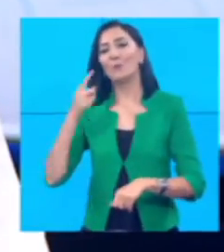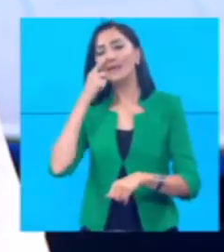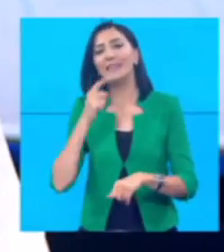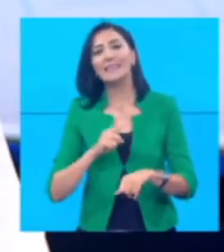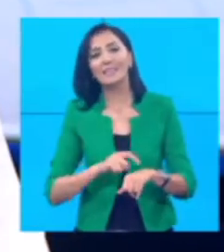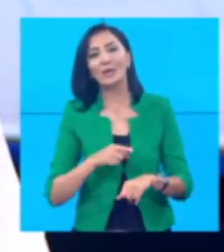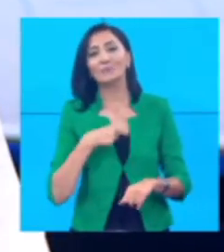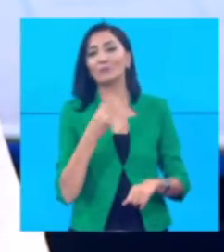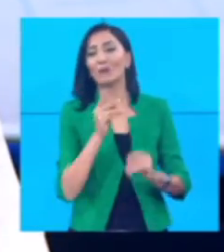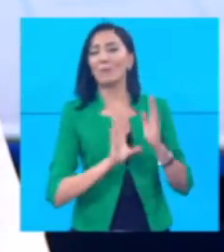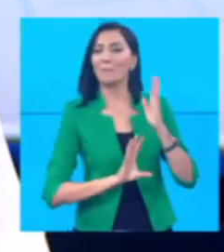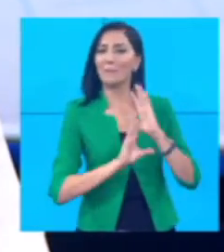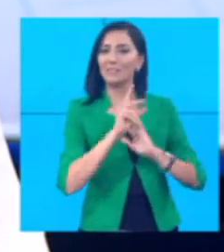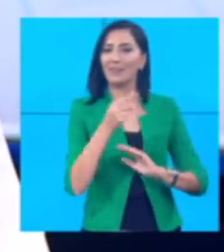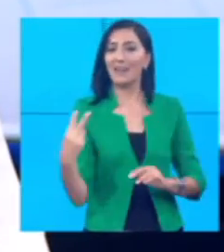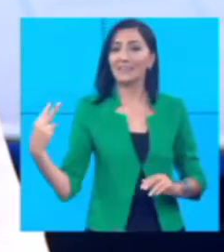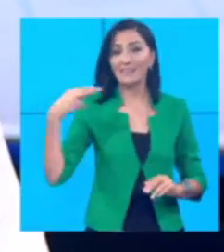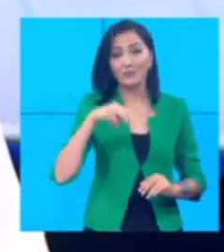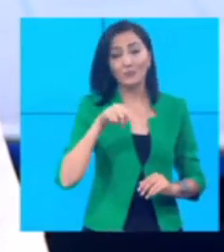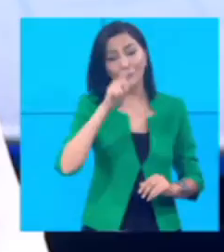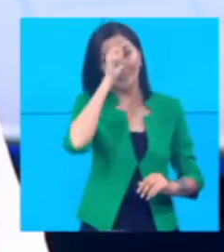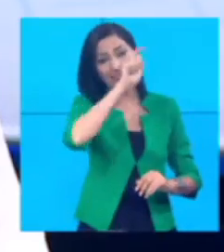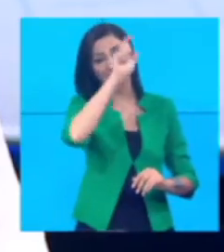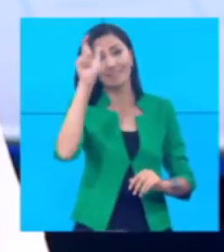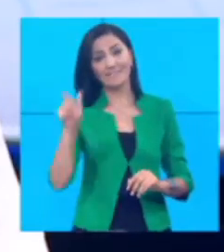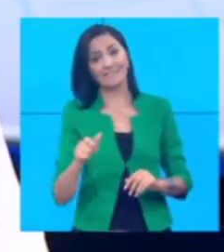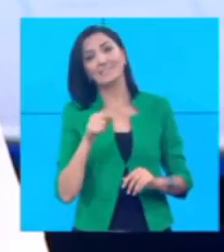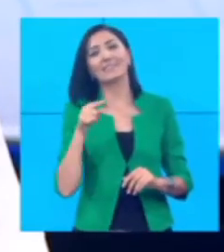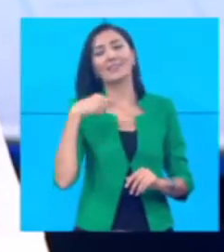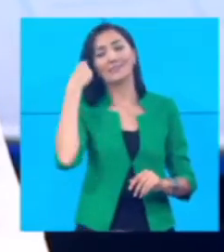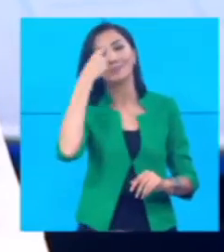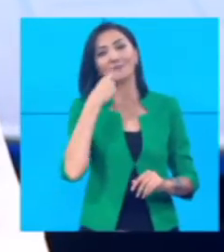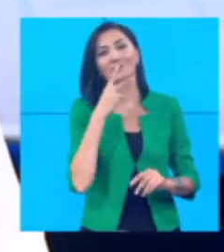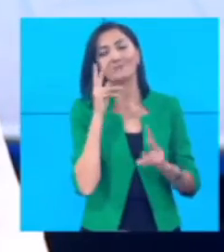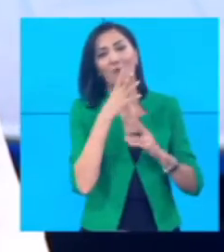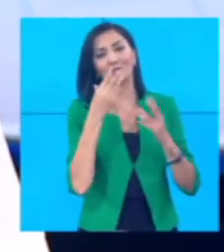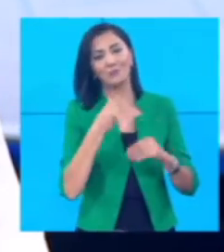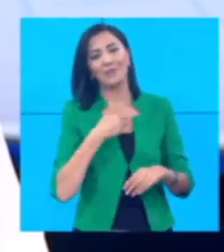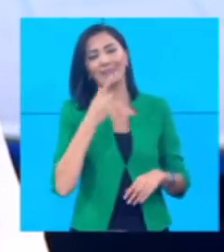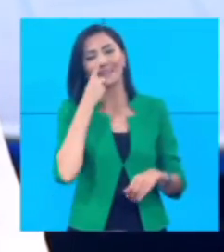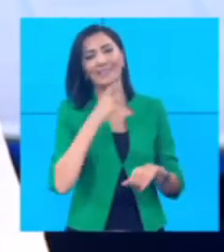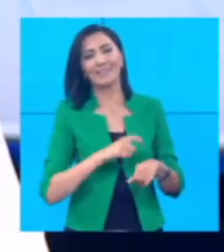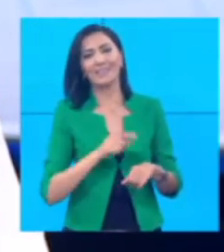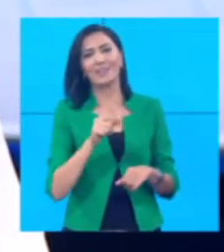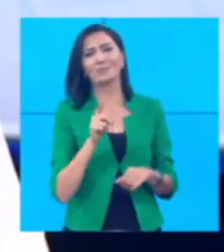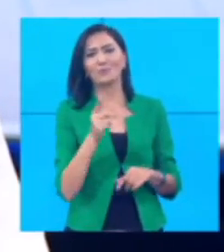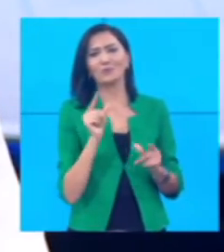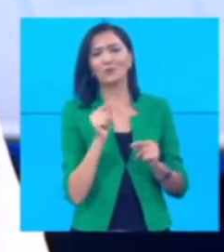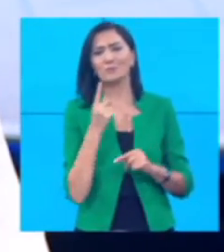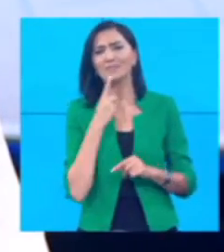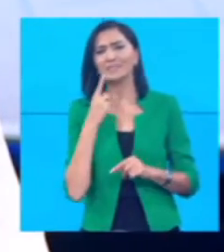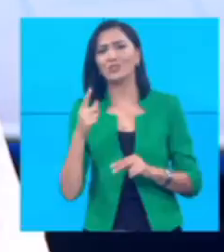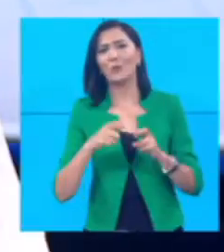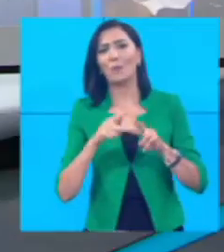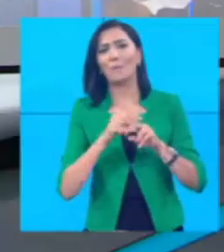inanıyorum. Biz güzel bir başarılarla döneceğiz. O yüzden Türkiye'nin yüz akı olacağımıza canı gönülden inanıyorum. Küçük bir parantez